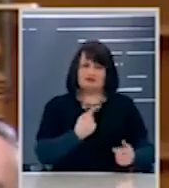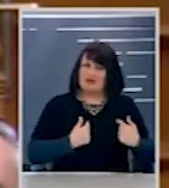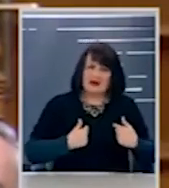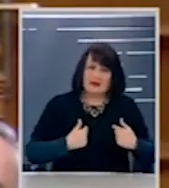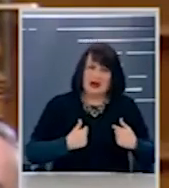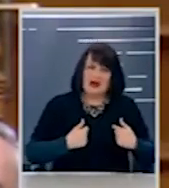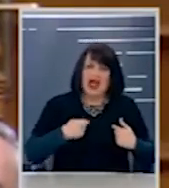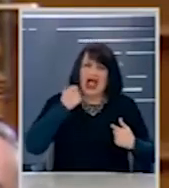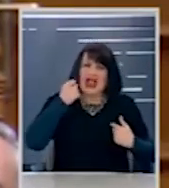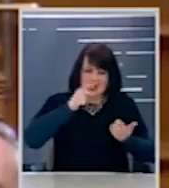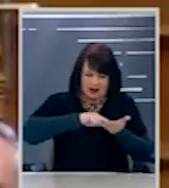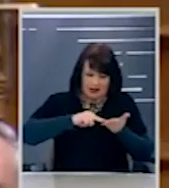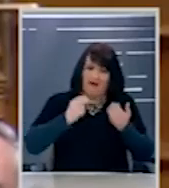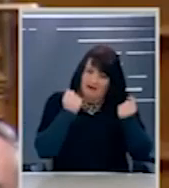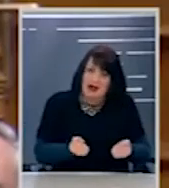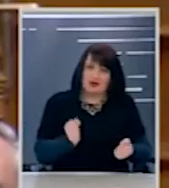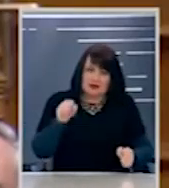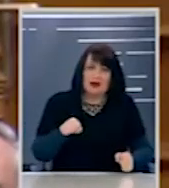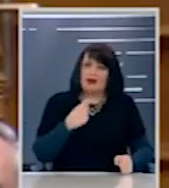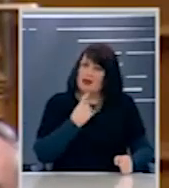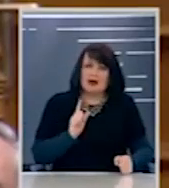εισφορές δεν επιβάρυναν